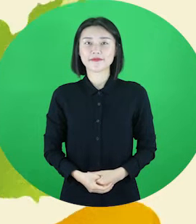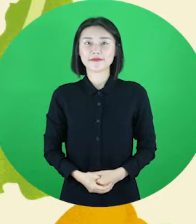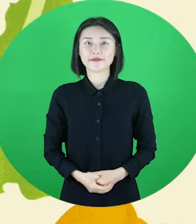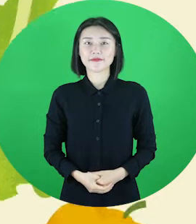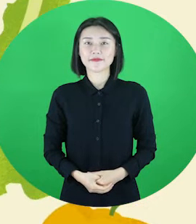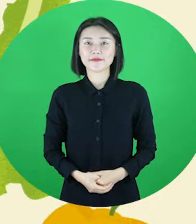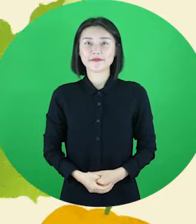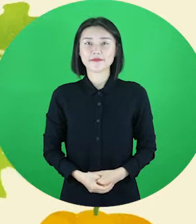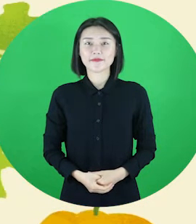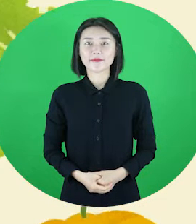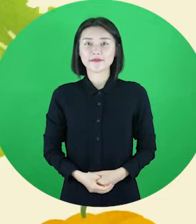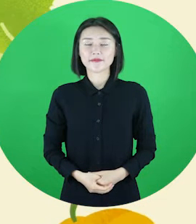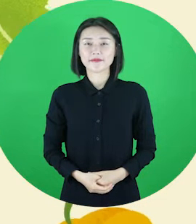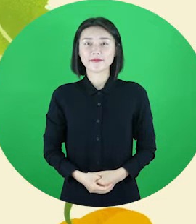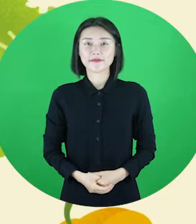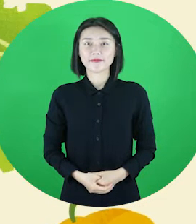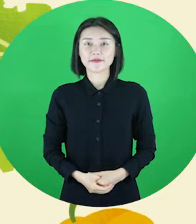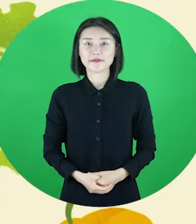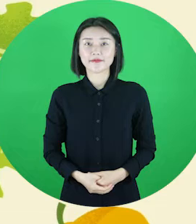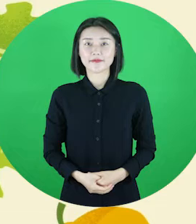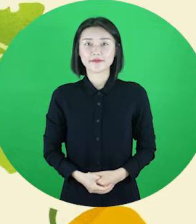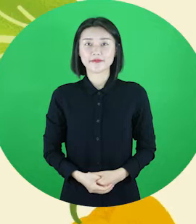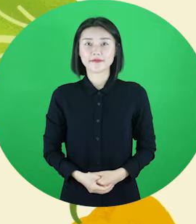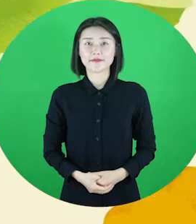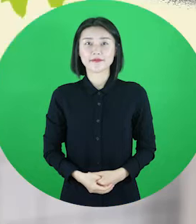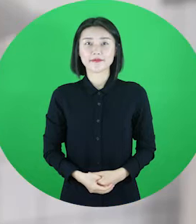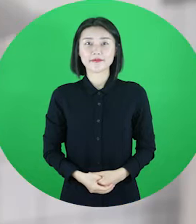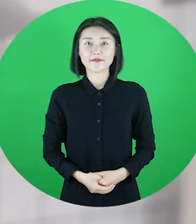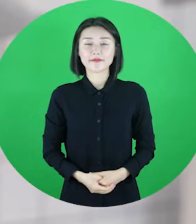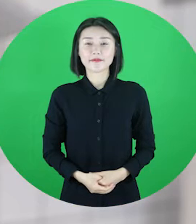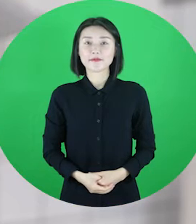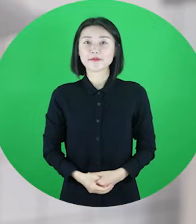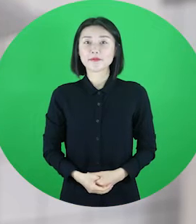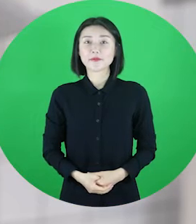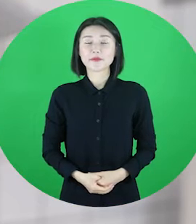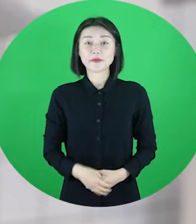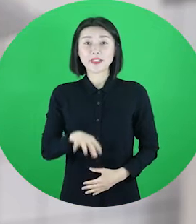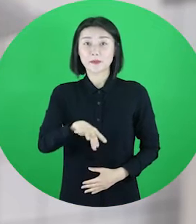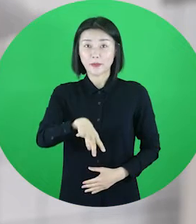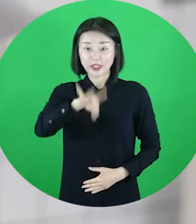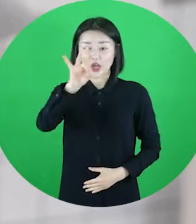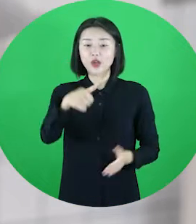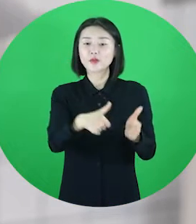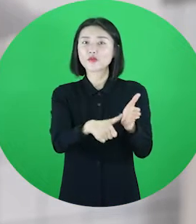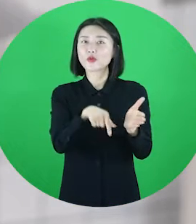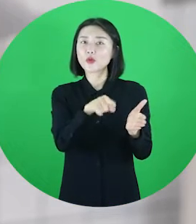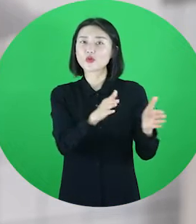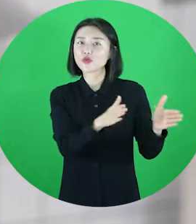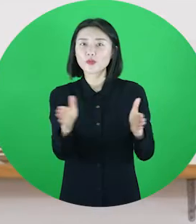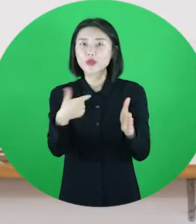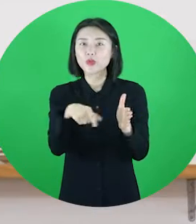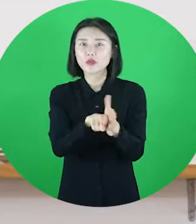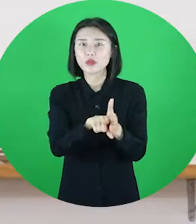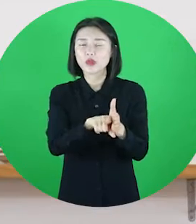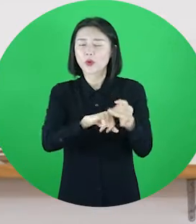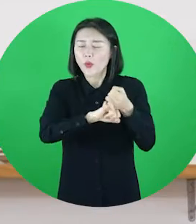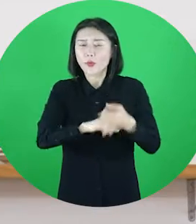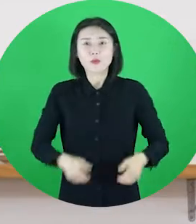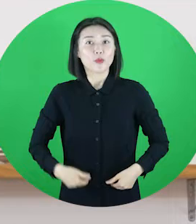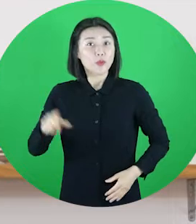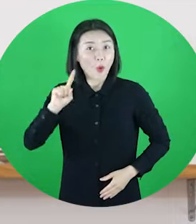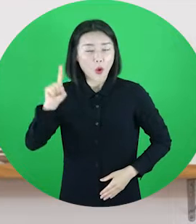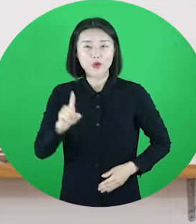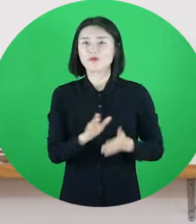1단계 재료 준비하기. 우리 먼저 재료 준비하기 위해서 무엇을 하면 좋을까요? 손을 씻어야